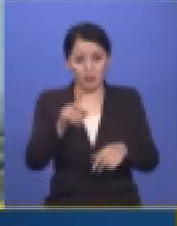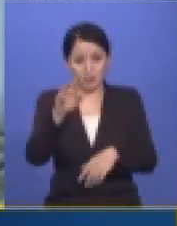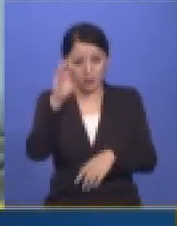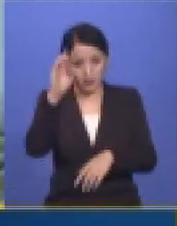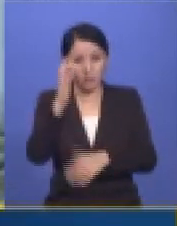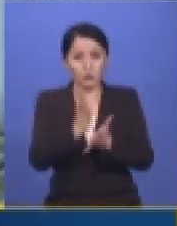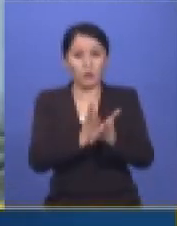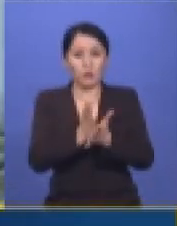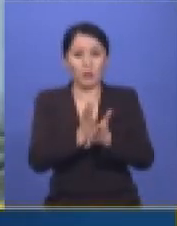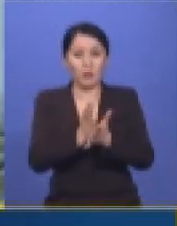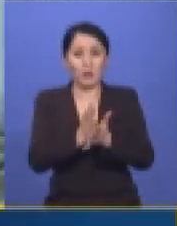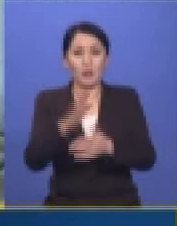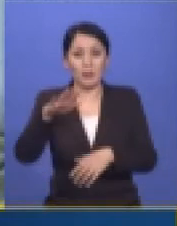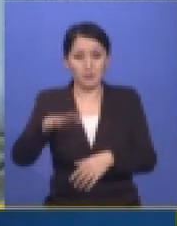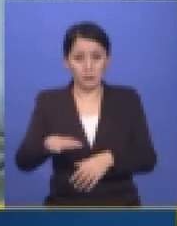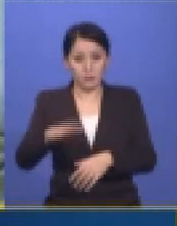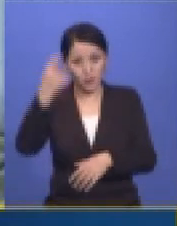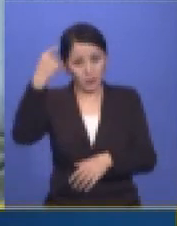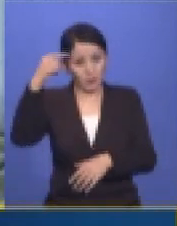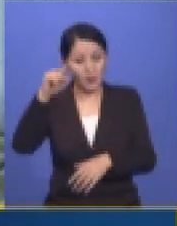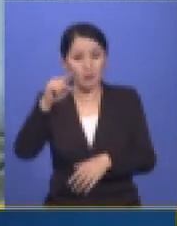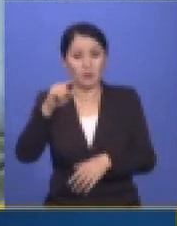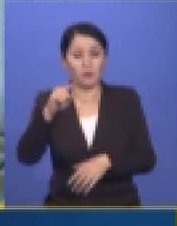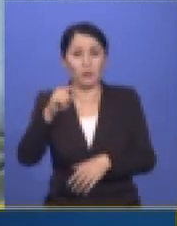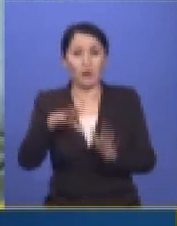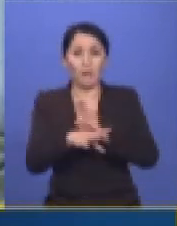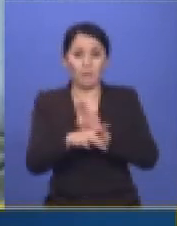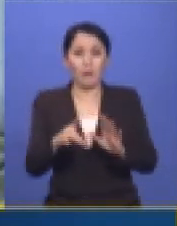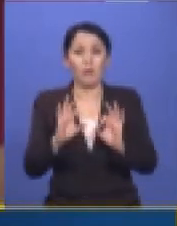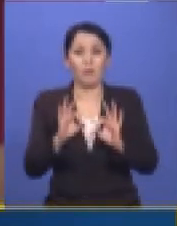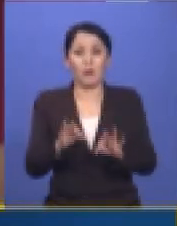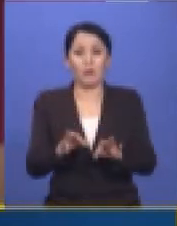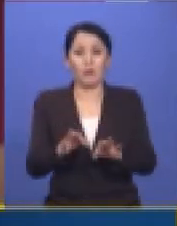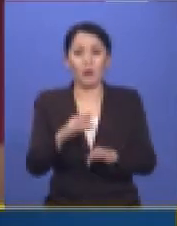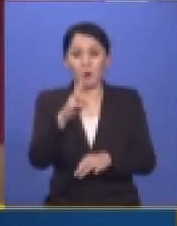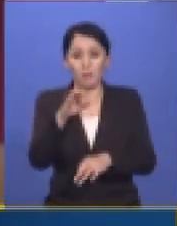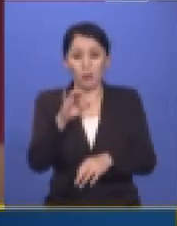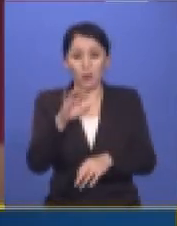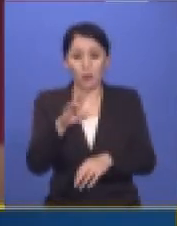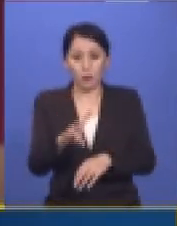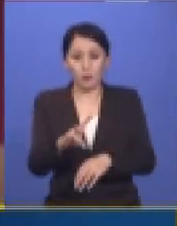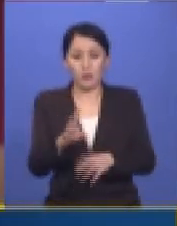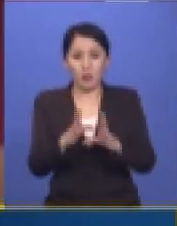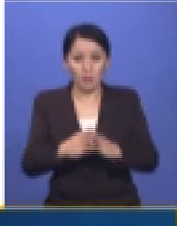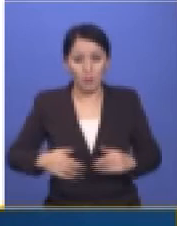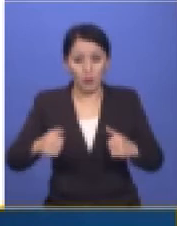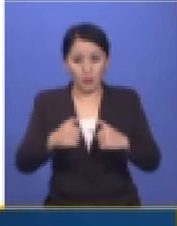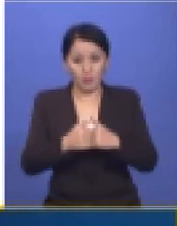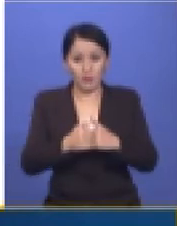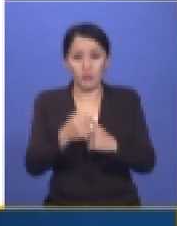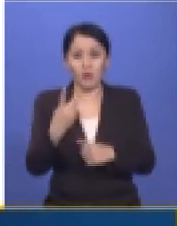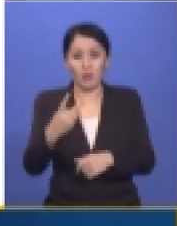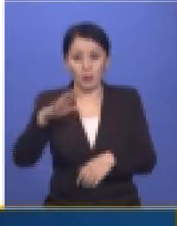Мемлекеттік қызметкер болатынымды бала кезден білгенмін. Саналы таңдауым деуге болады. Дәурен Зейнуллин бүгінде отбасын құрған